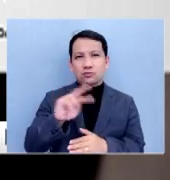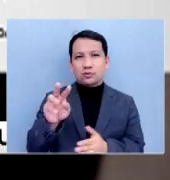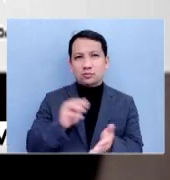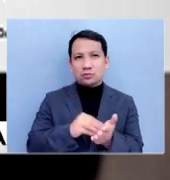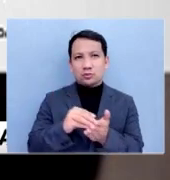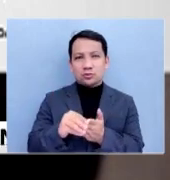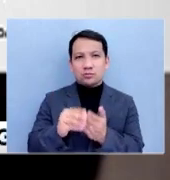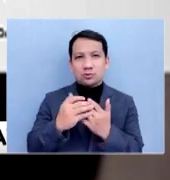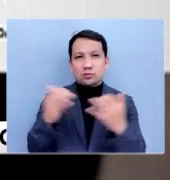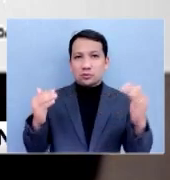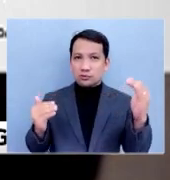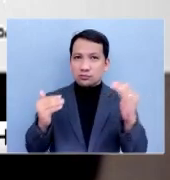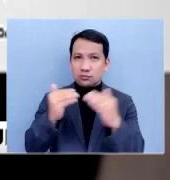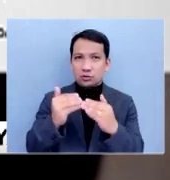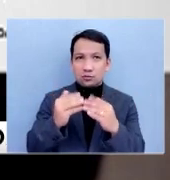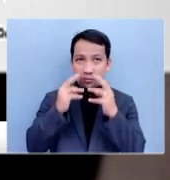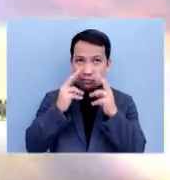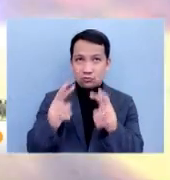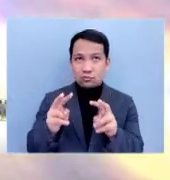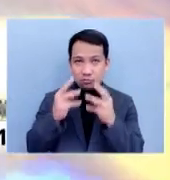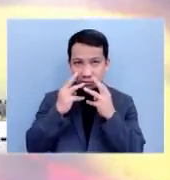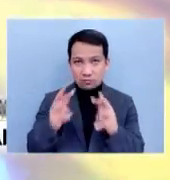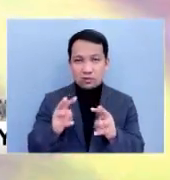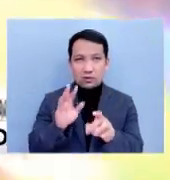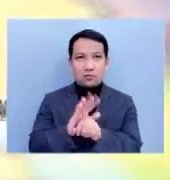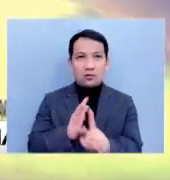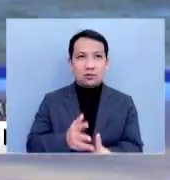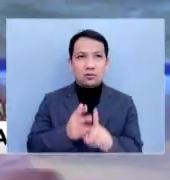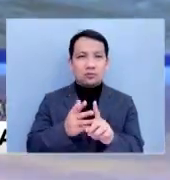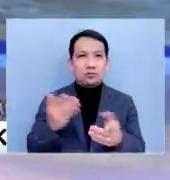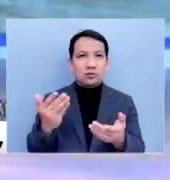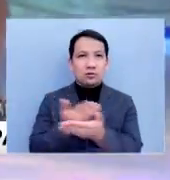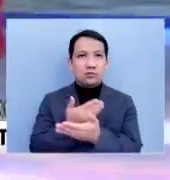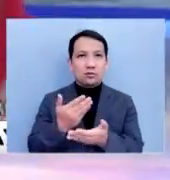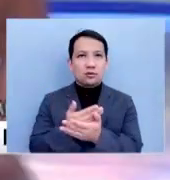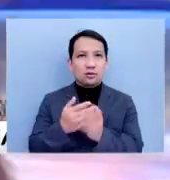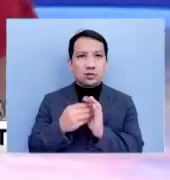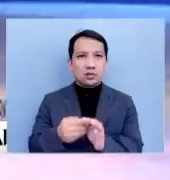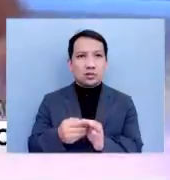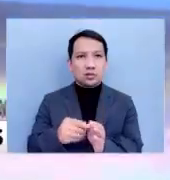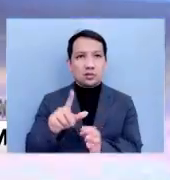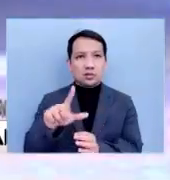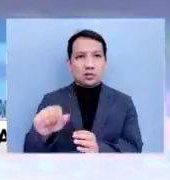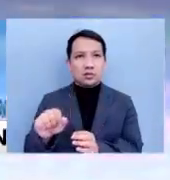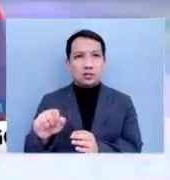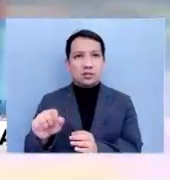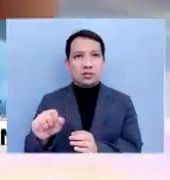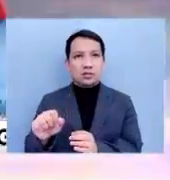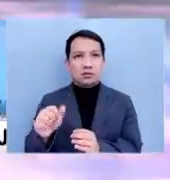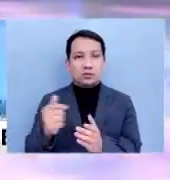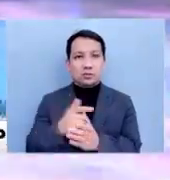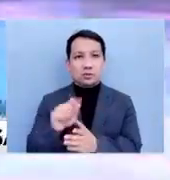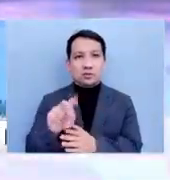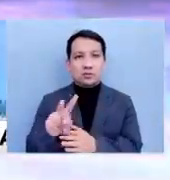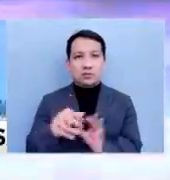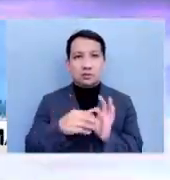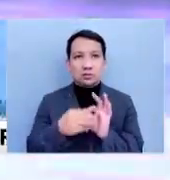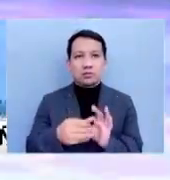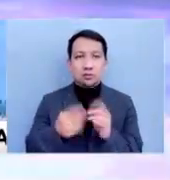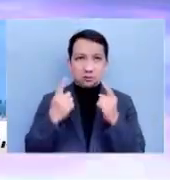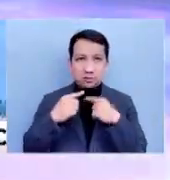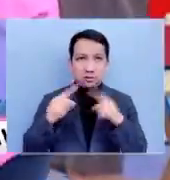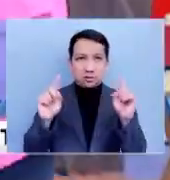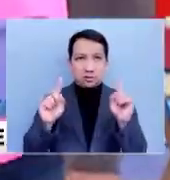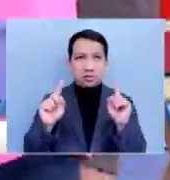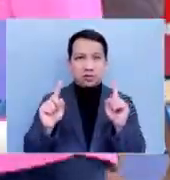ang naabot nitong manonood. Trending din ang mga bagong segment ng Legit Dabarkads. Sa kabila ng kanilang tagumpay